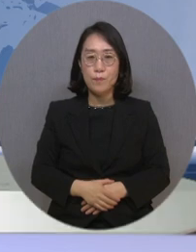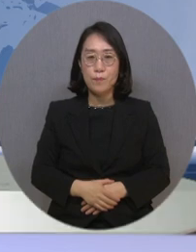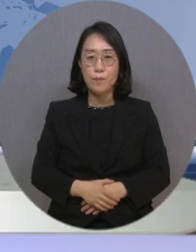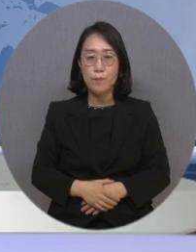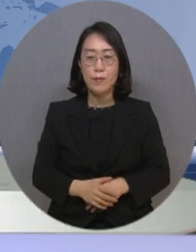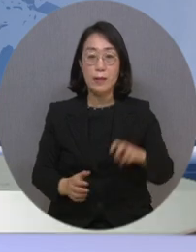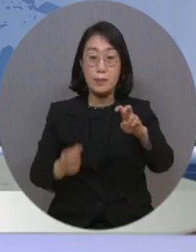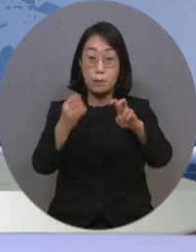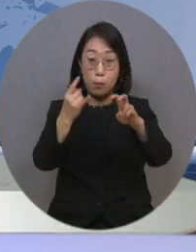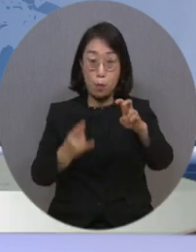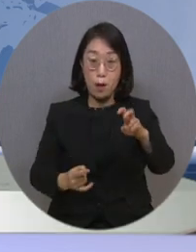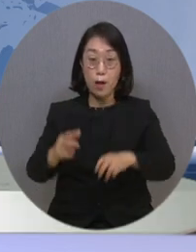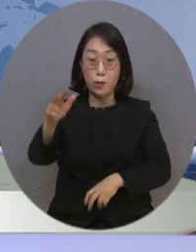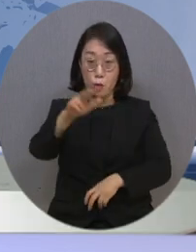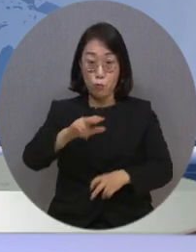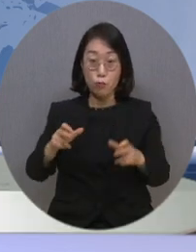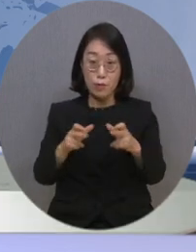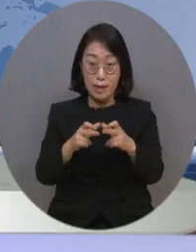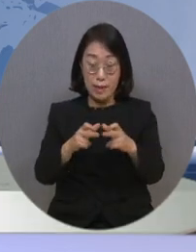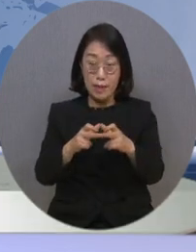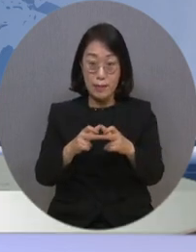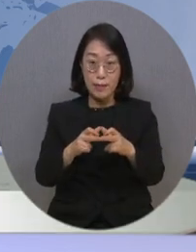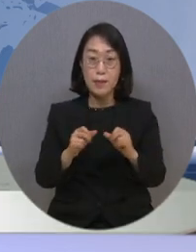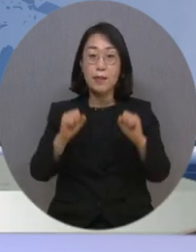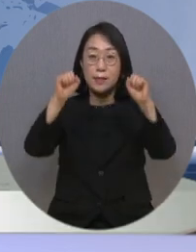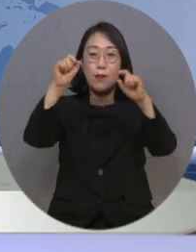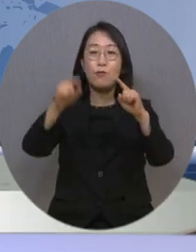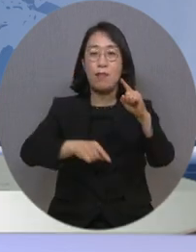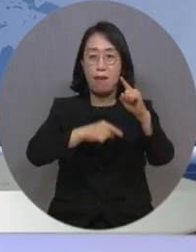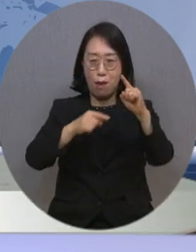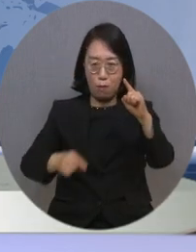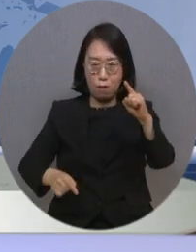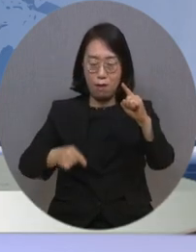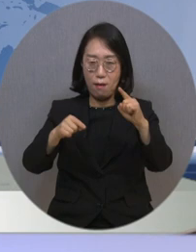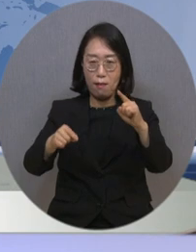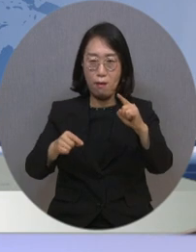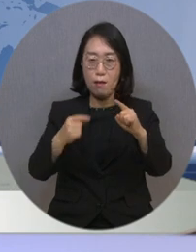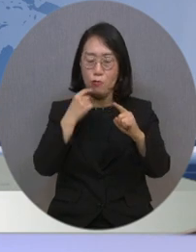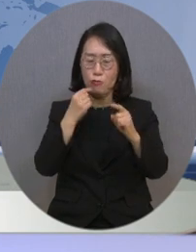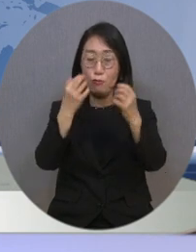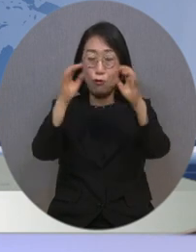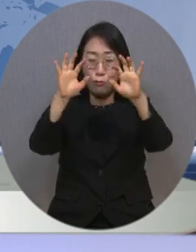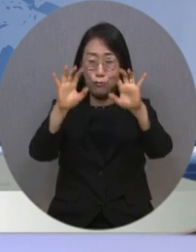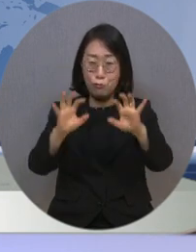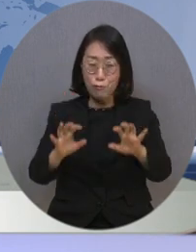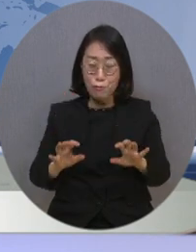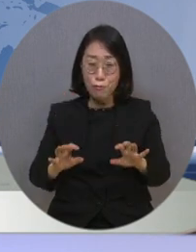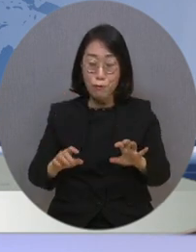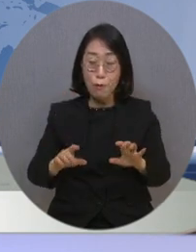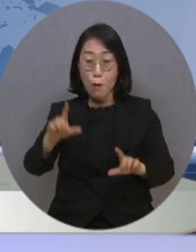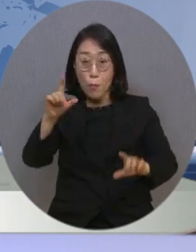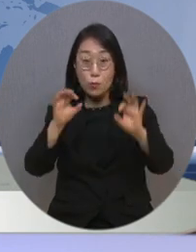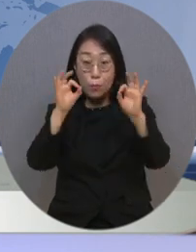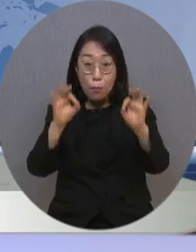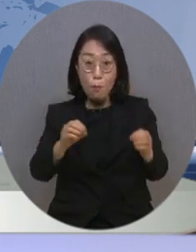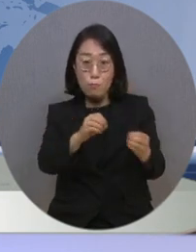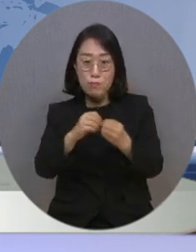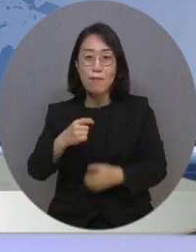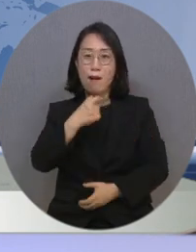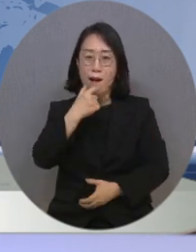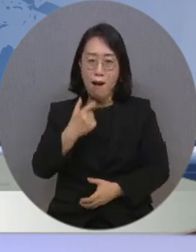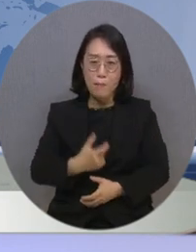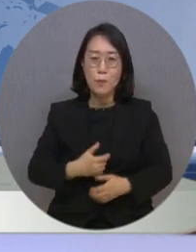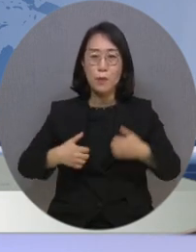제20회 전국 장애인 동계체전에서는 스포츠를 통해 설원 위에 질주로 많은 이들에게 감동과 기쁨을